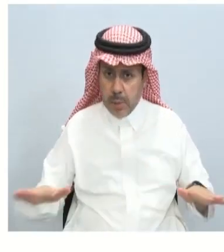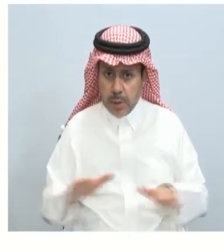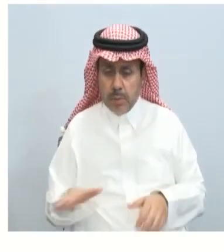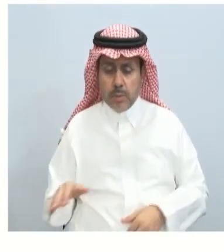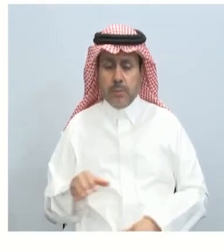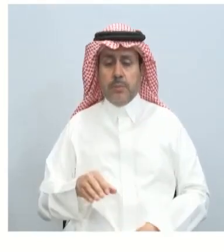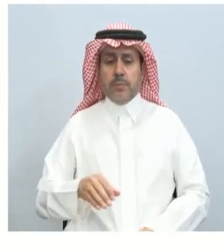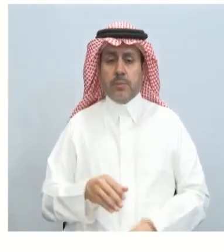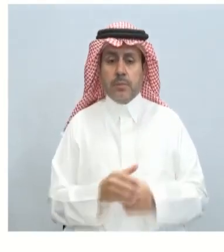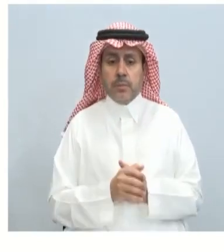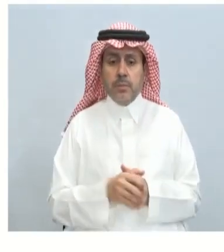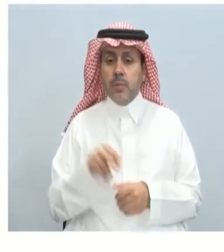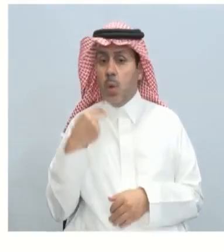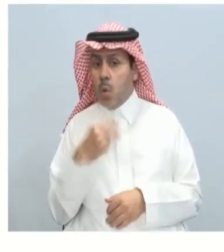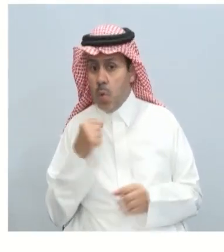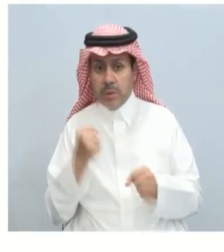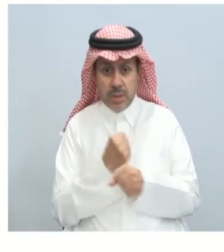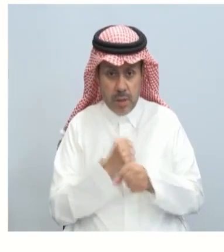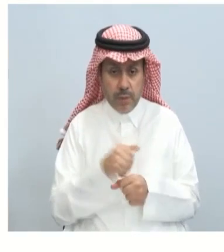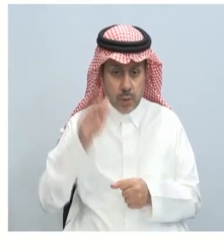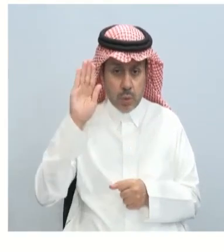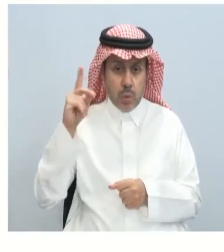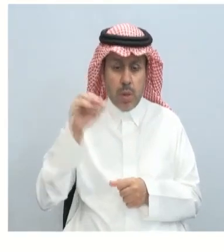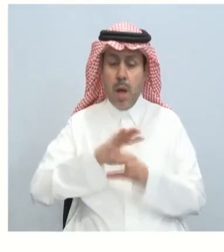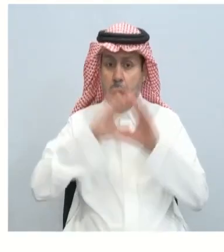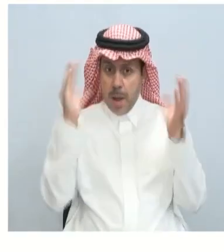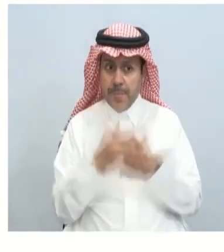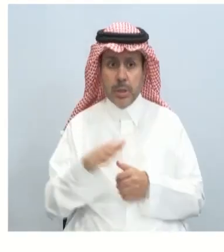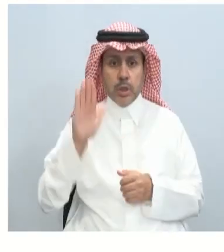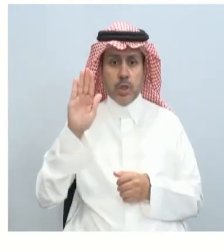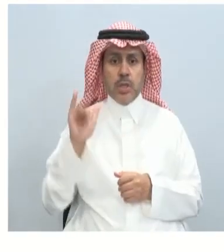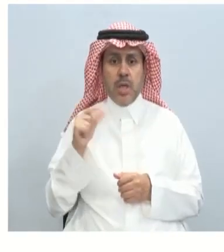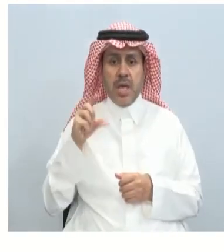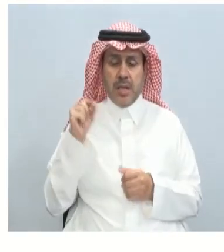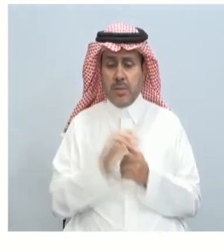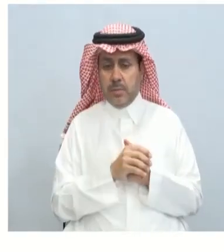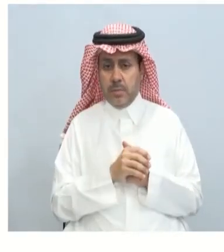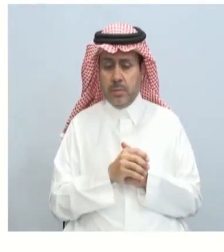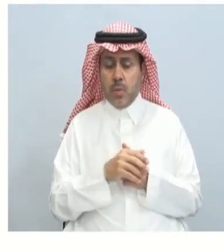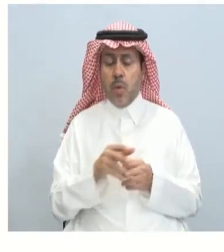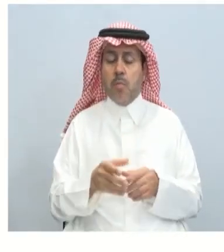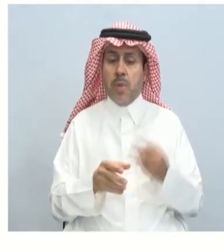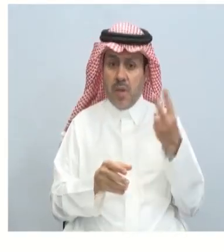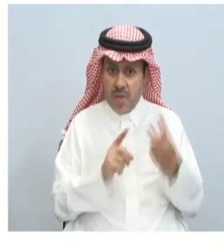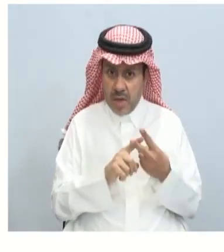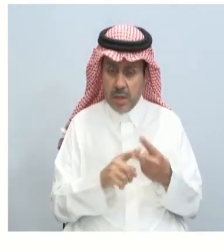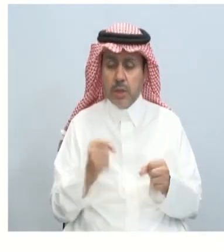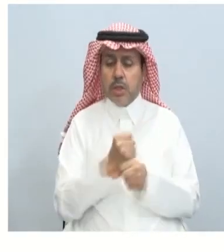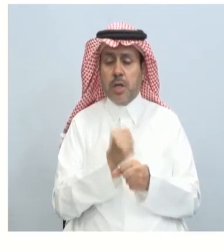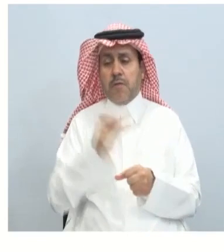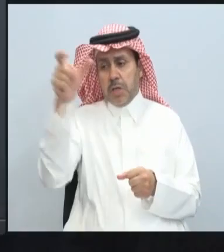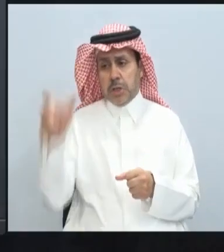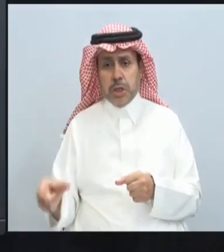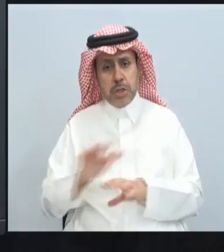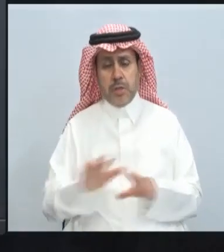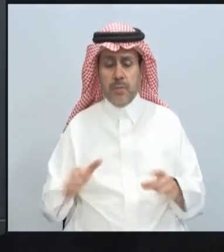فتاره تتصرف الدوله بوصفها سلطه عامه ذات سياده وتاره اخرى تتصرف بوصفها شخصا عاديا